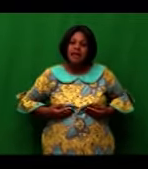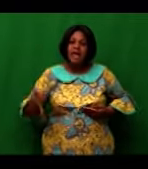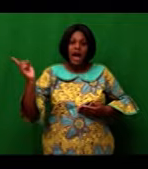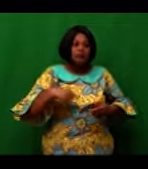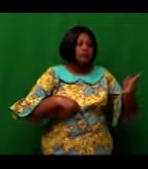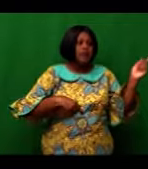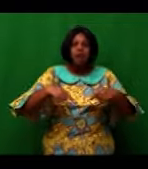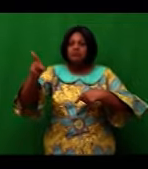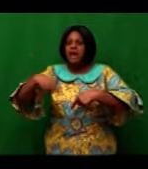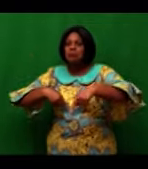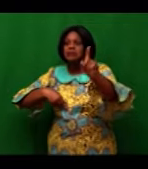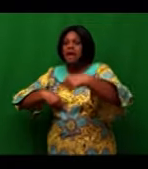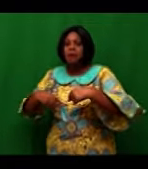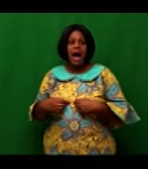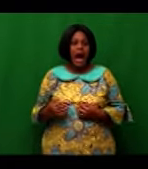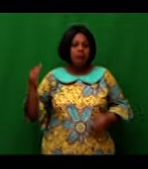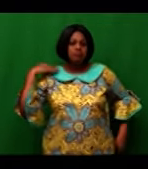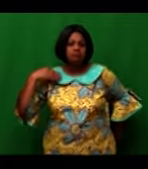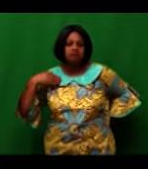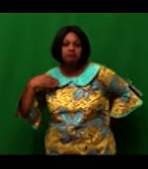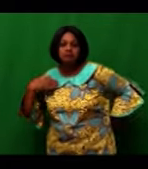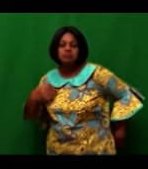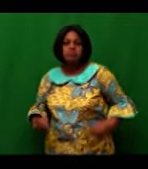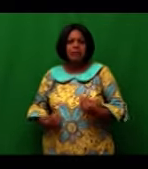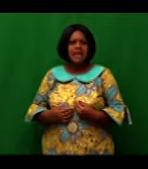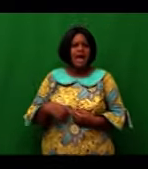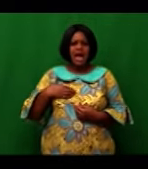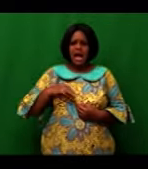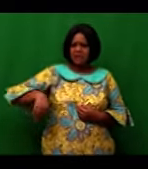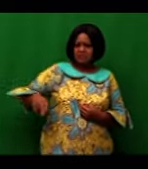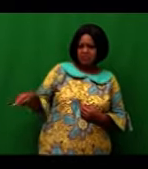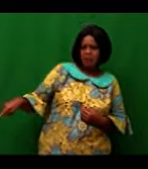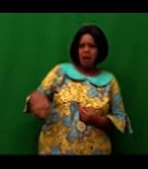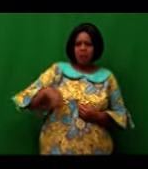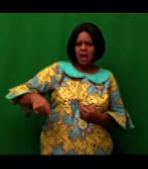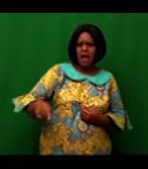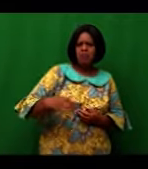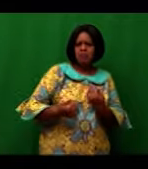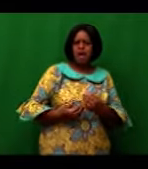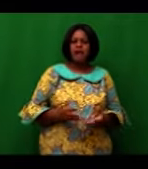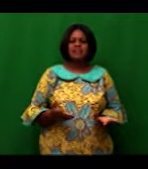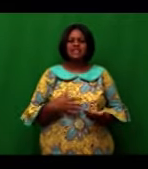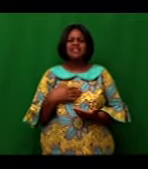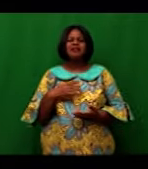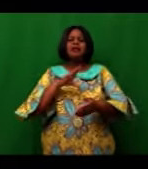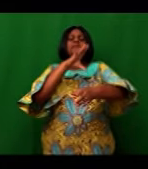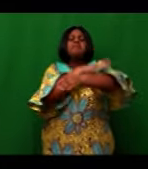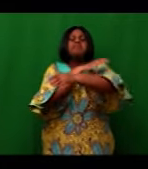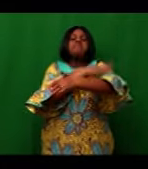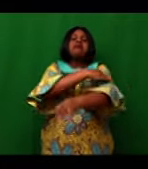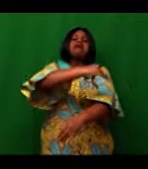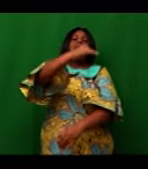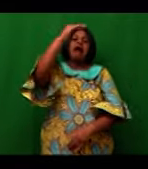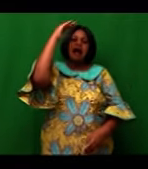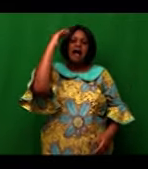bp vakutotanga kunwa mapiritsi avanga vasingane kuburikidza nekuti vachisinawo kubvunza kuti nai waizviita sei